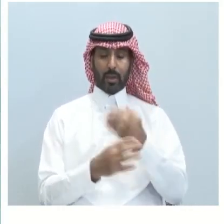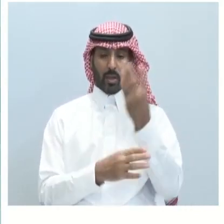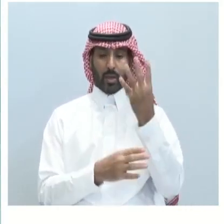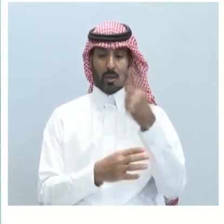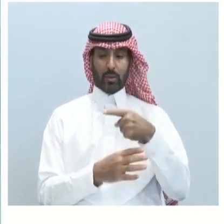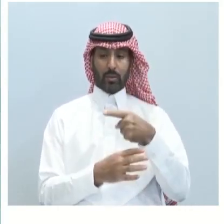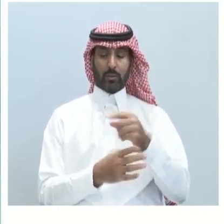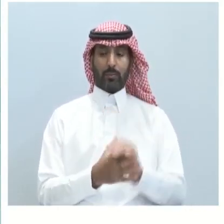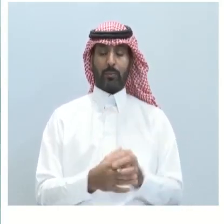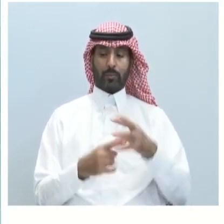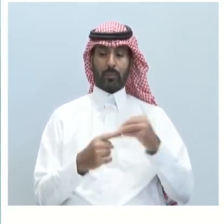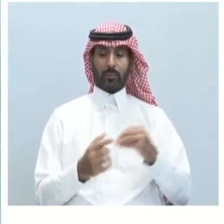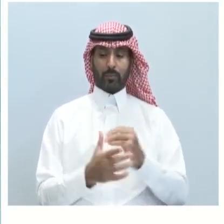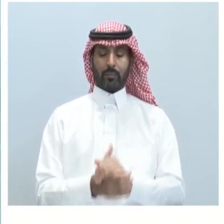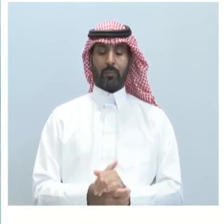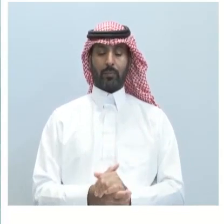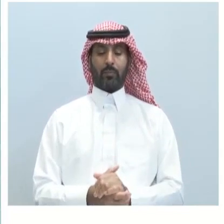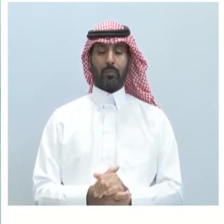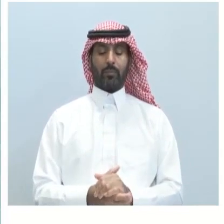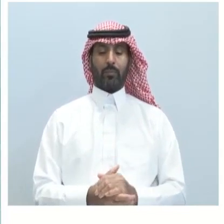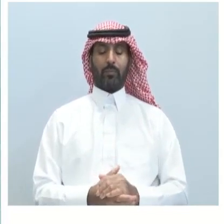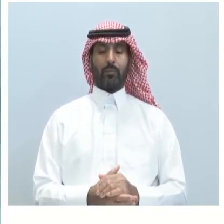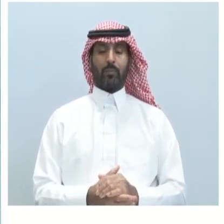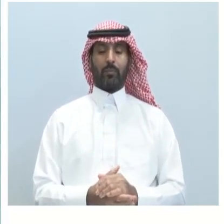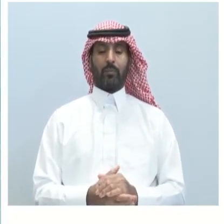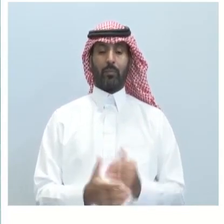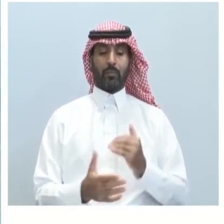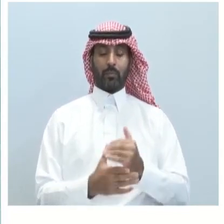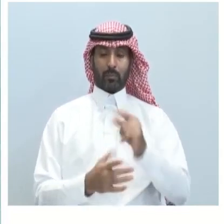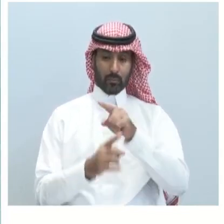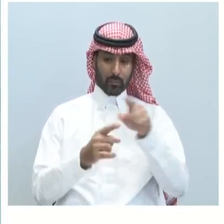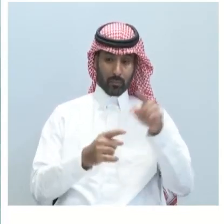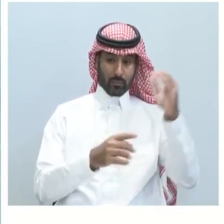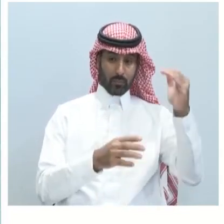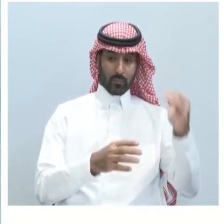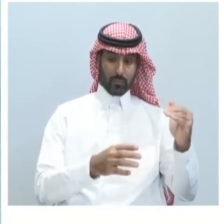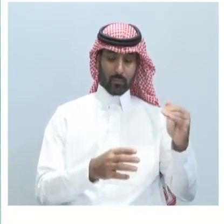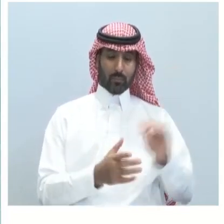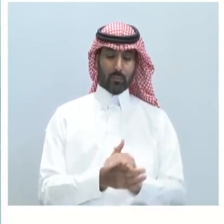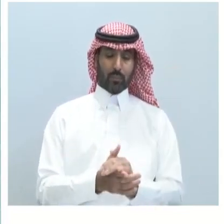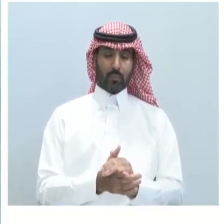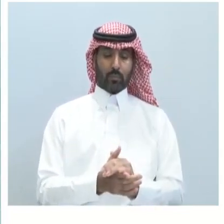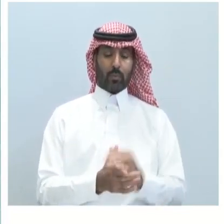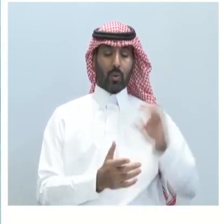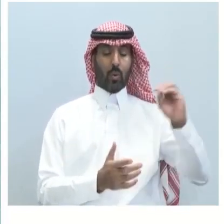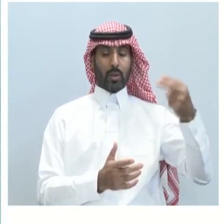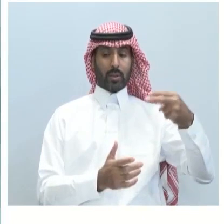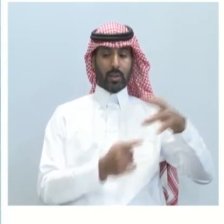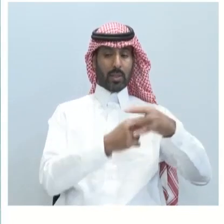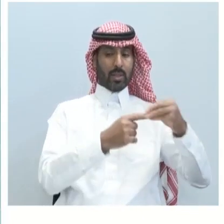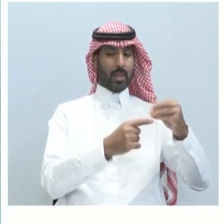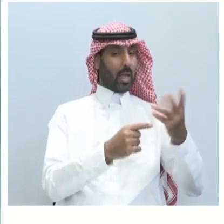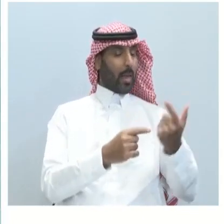الهيدروكسيد يساوي قيمه ثابته واحد ضرب عشره اس سالب 14 طيب بعد ذلك المطلوب مني مين تركيز ايون